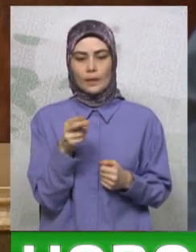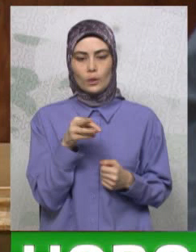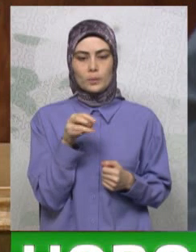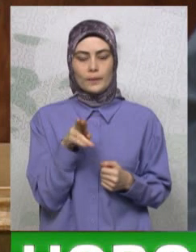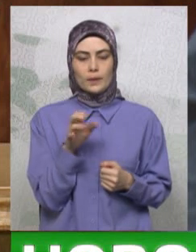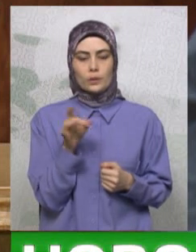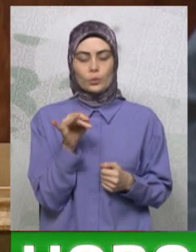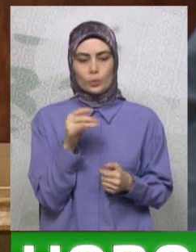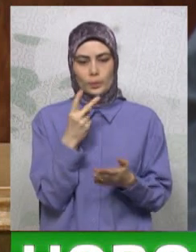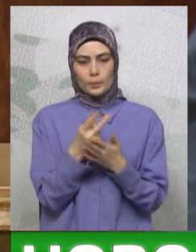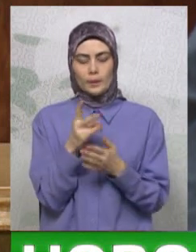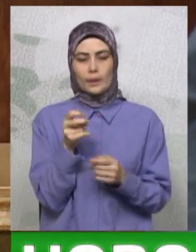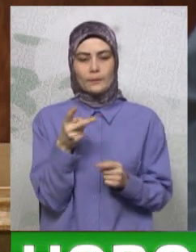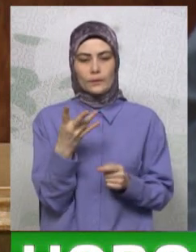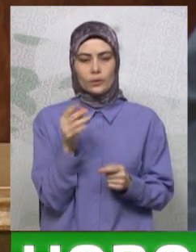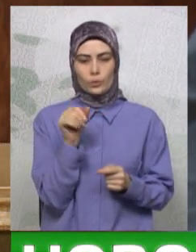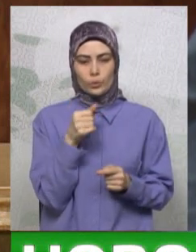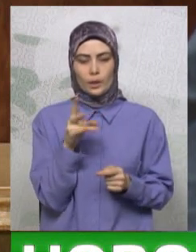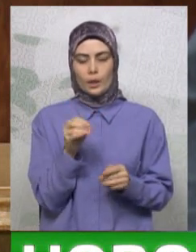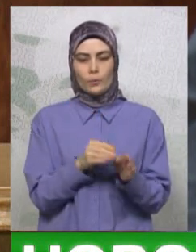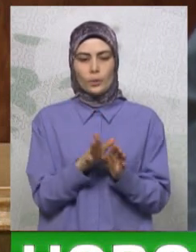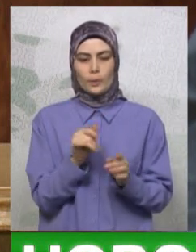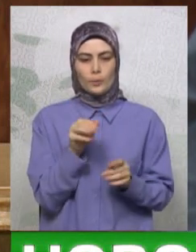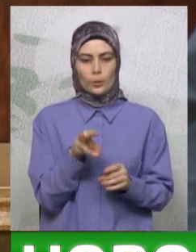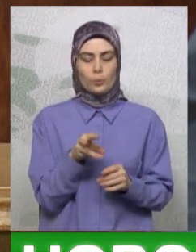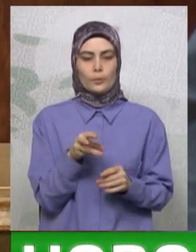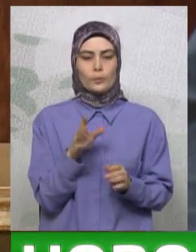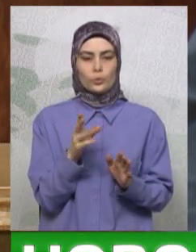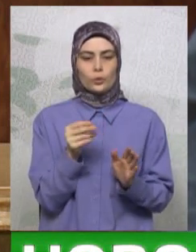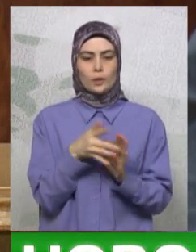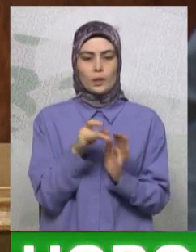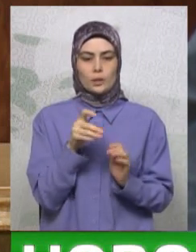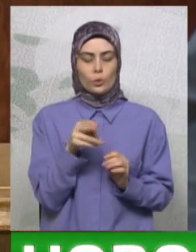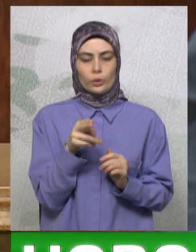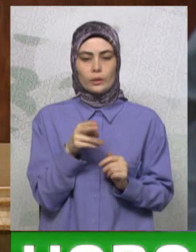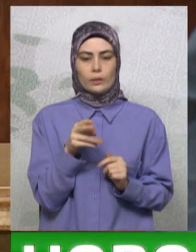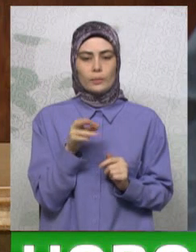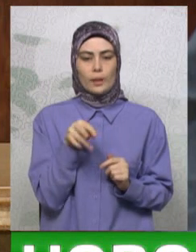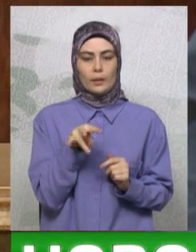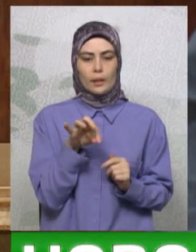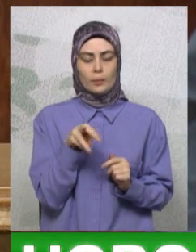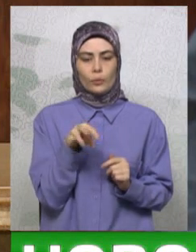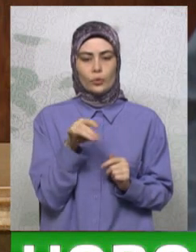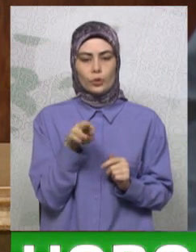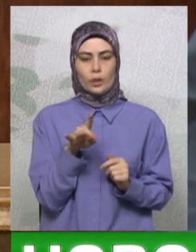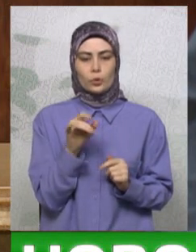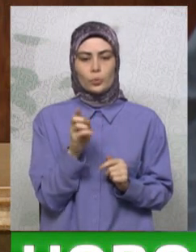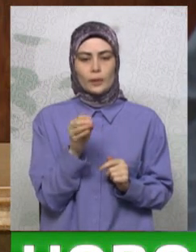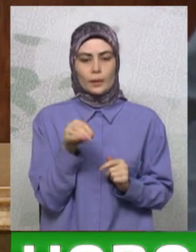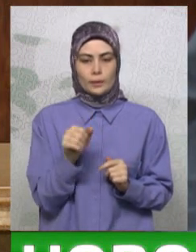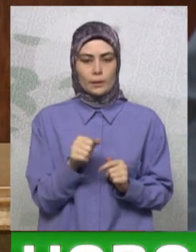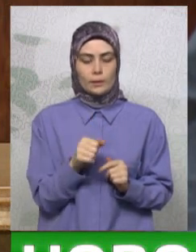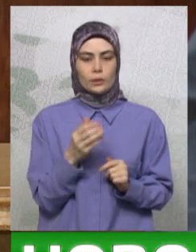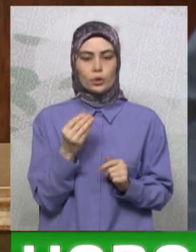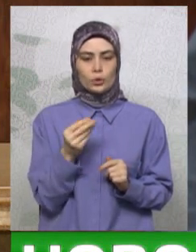на 2024 год, не в полном объеме предусматриваются расходные полномочия субъекта. Кроме того,